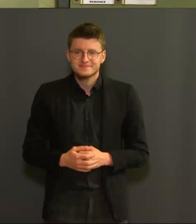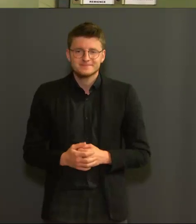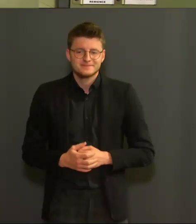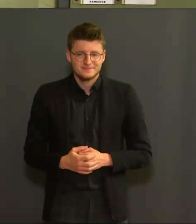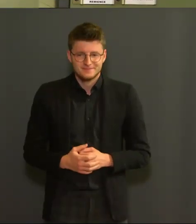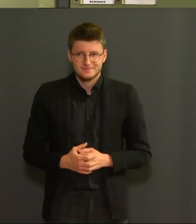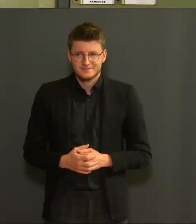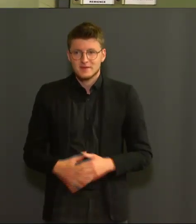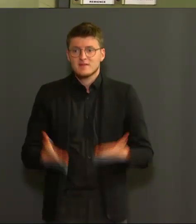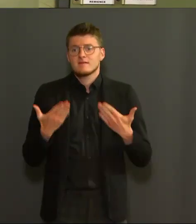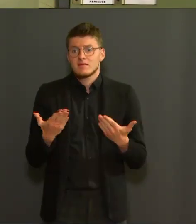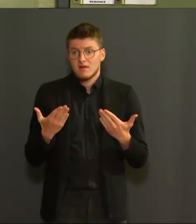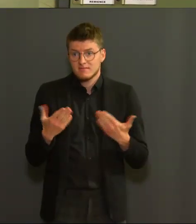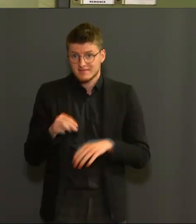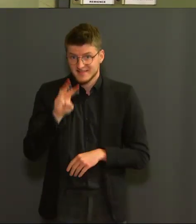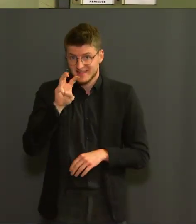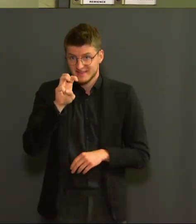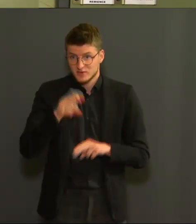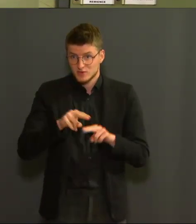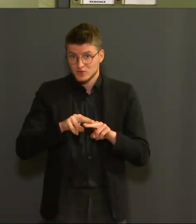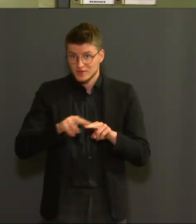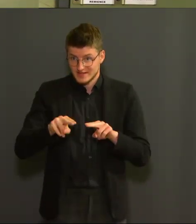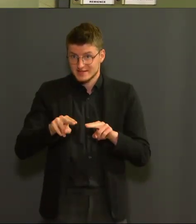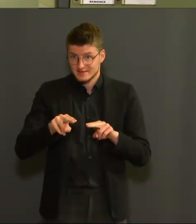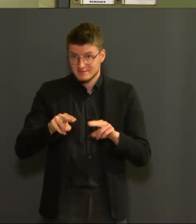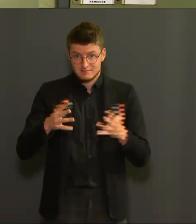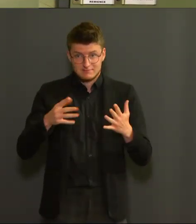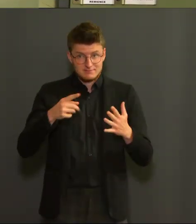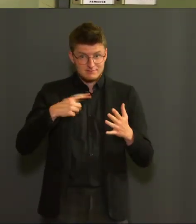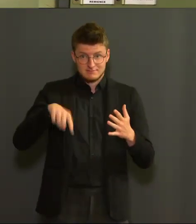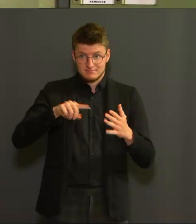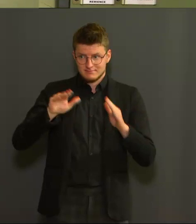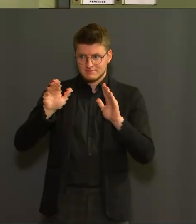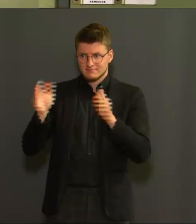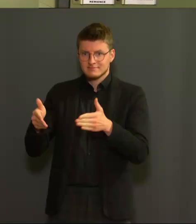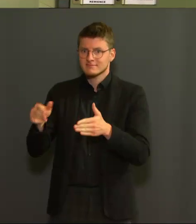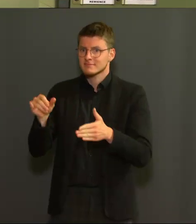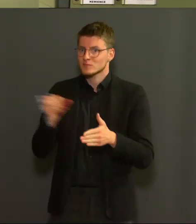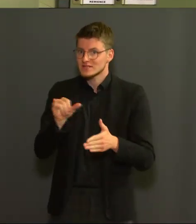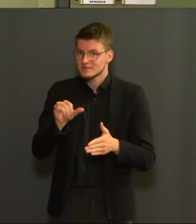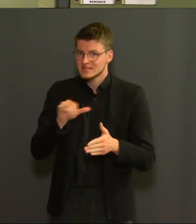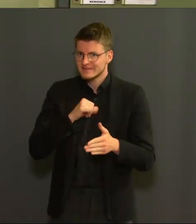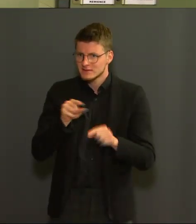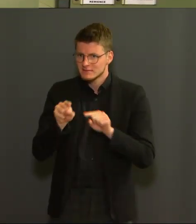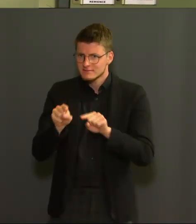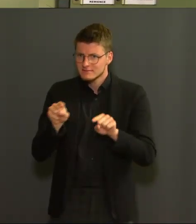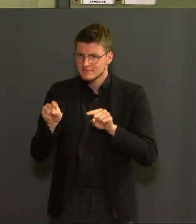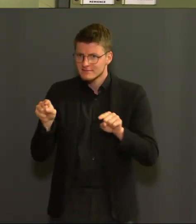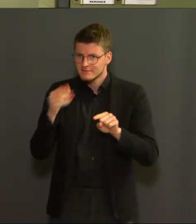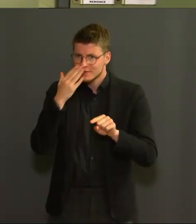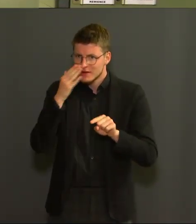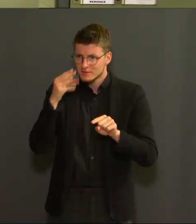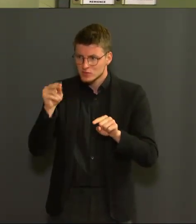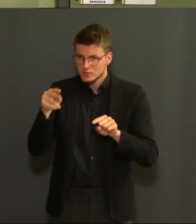Vandaag op 30 juni houden we ons bezig met zaken die wijzen op de terugkeer naar een normaal leven.